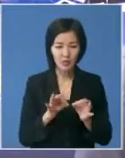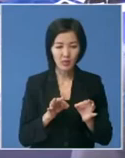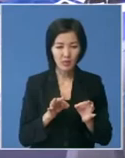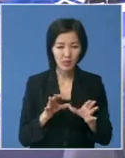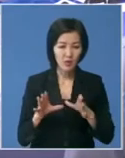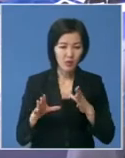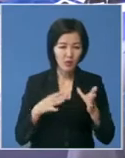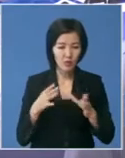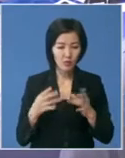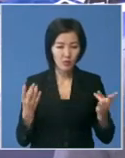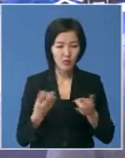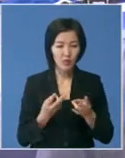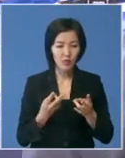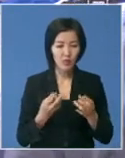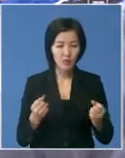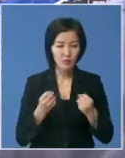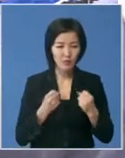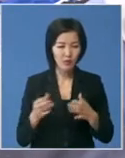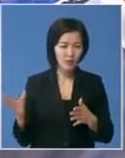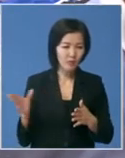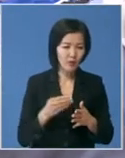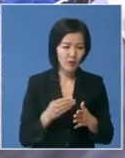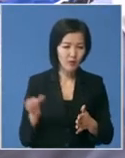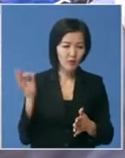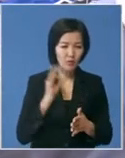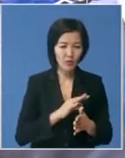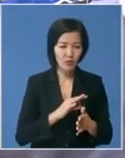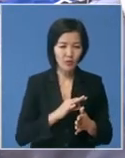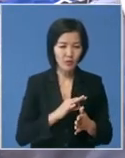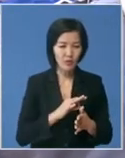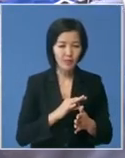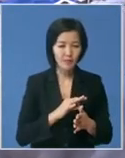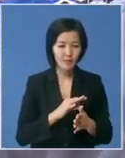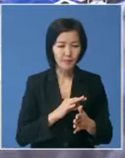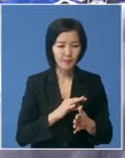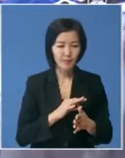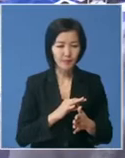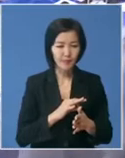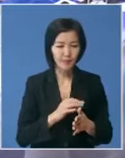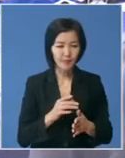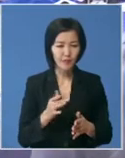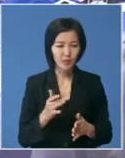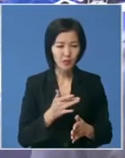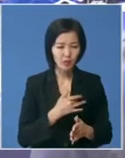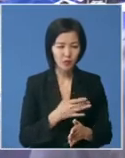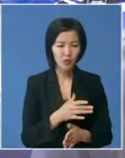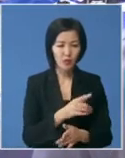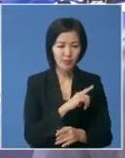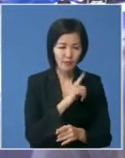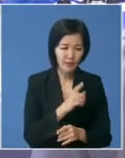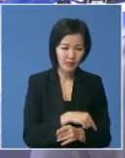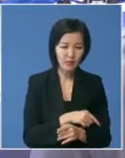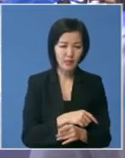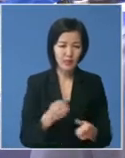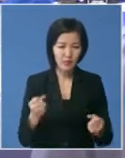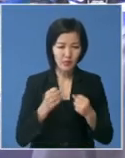үшін жан-жақты бәрін қолданып төбелесу керек. Бұл жүректі де білекті жігіттер төбелесетін спорт